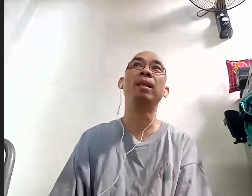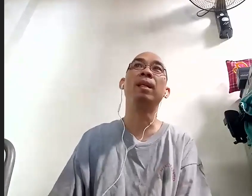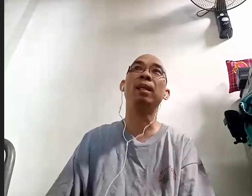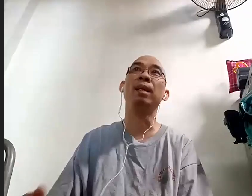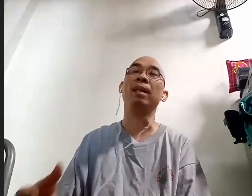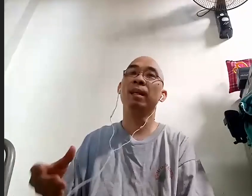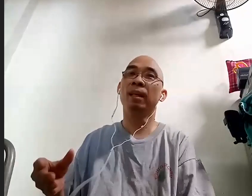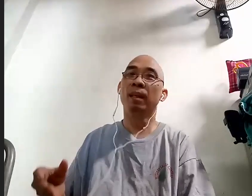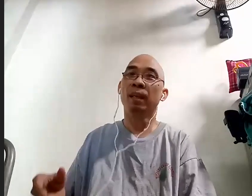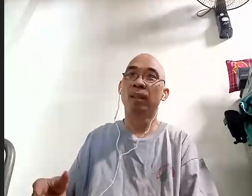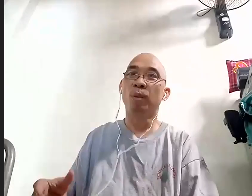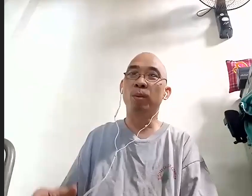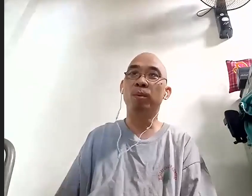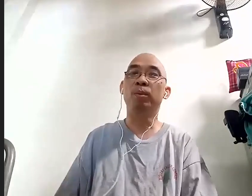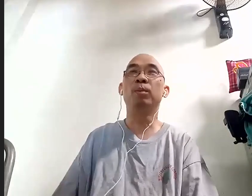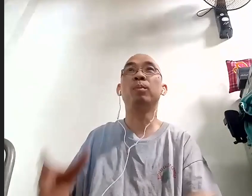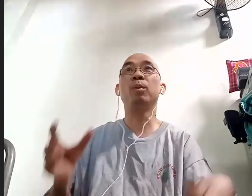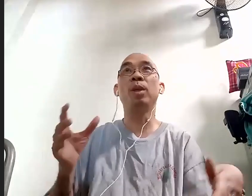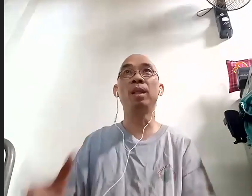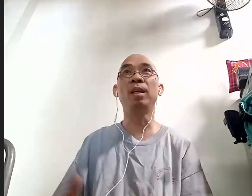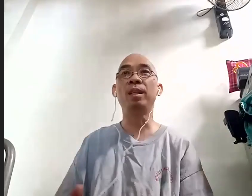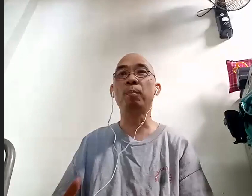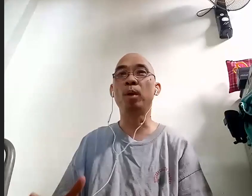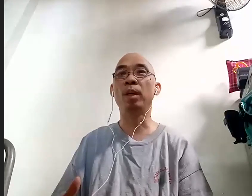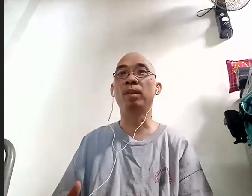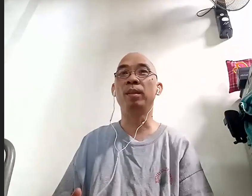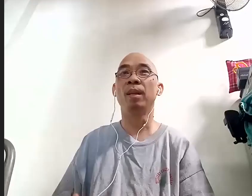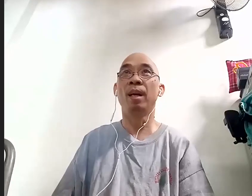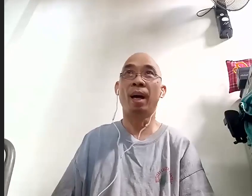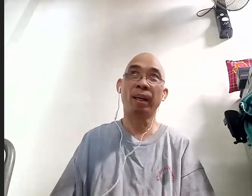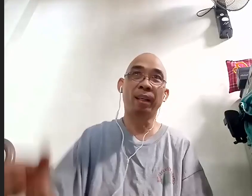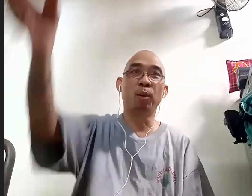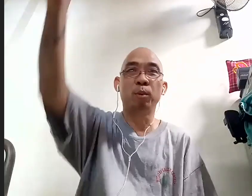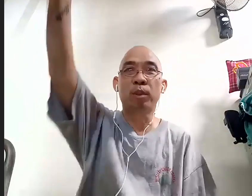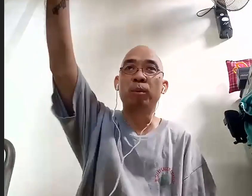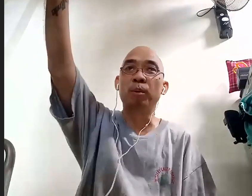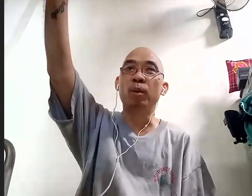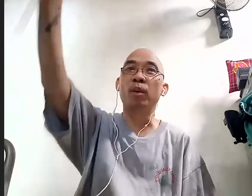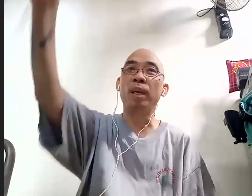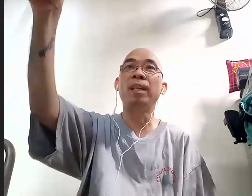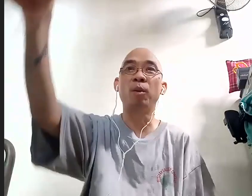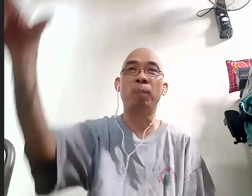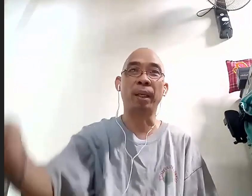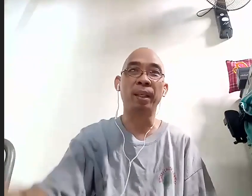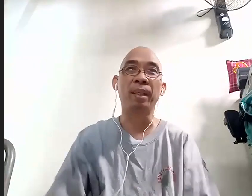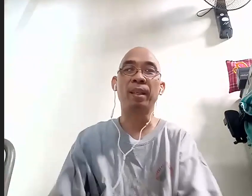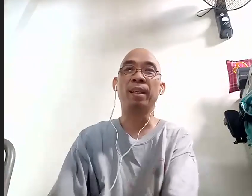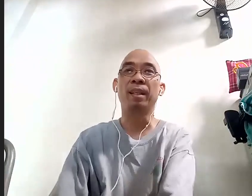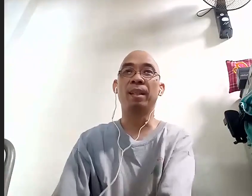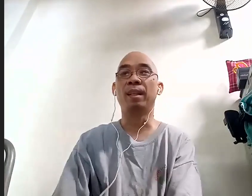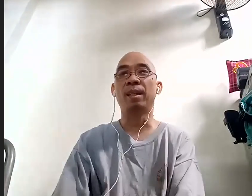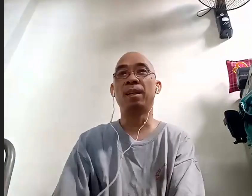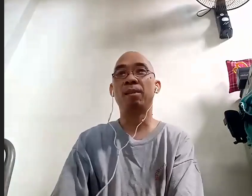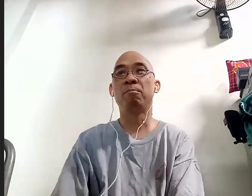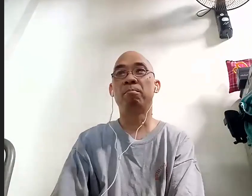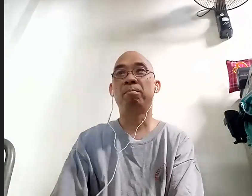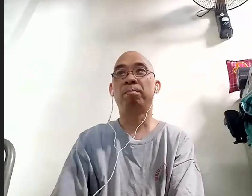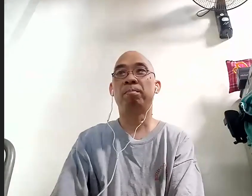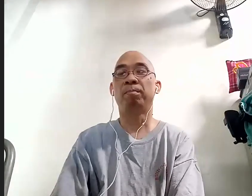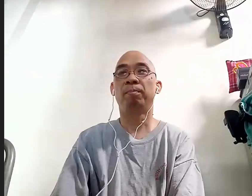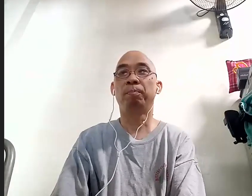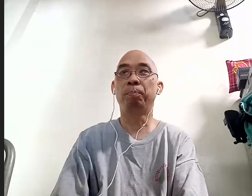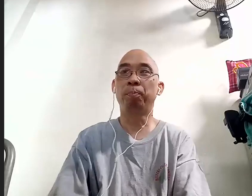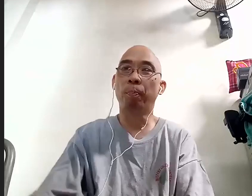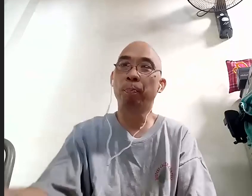ba magiging yung iniisip mo ngayon hanggang doon sa dulo eh ganun pa rin.